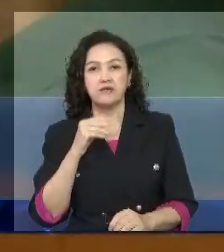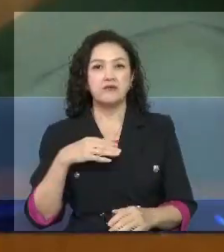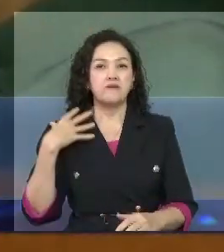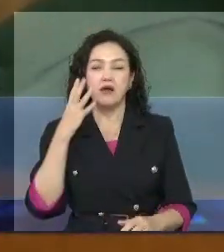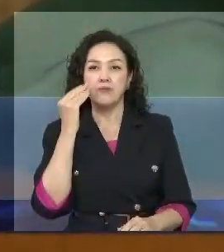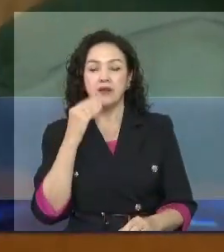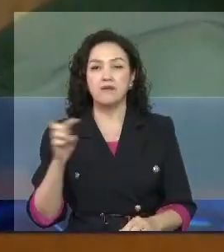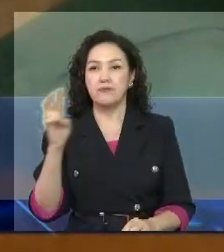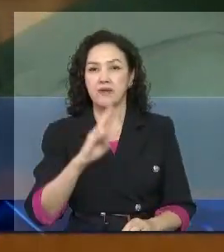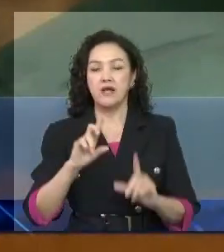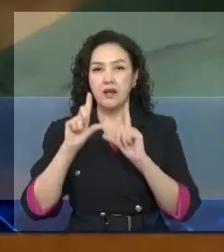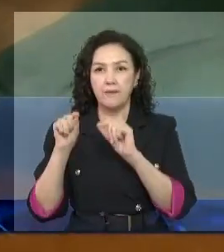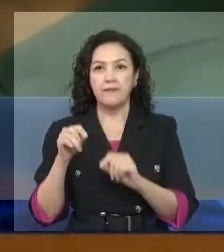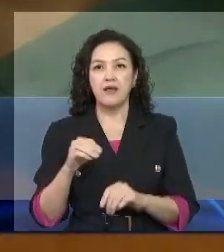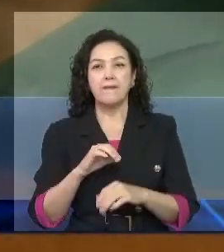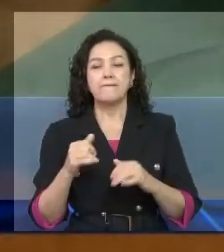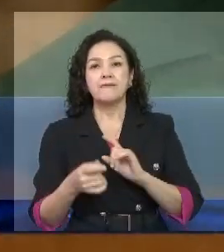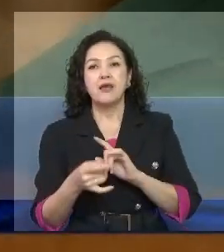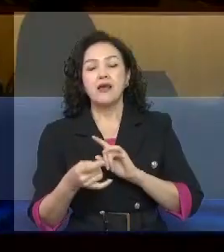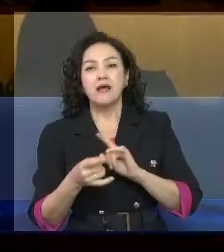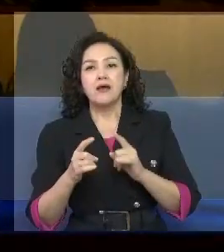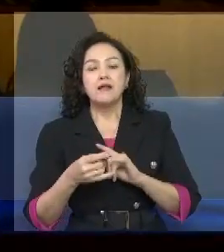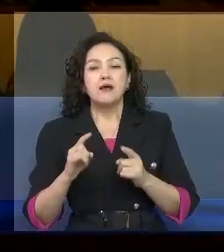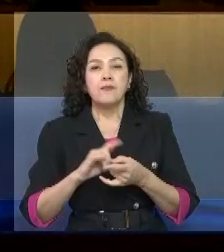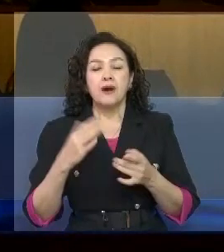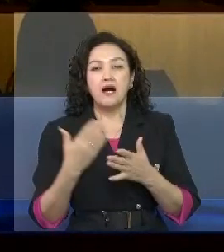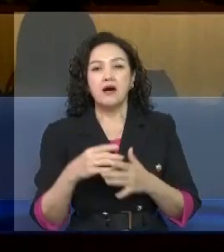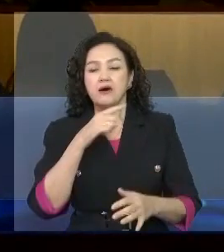в ноябре запланированы гастроли в Петропавловске и участие в